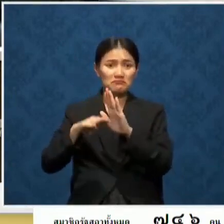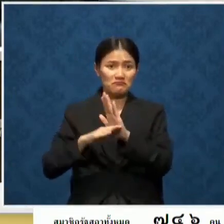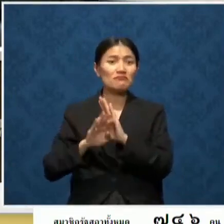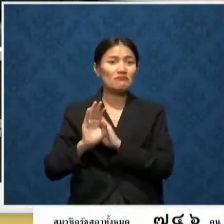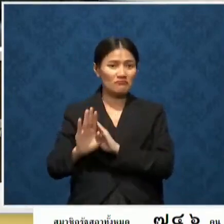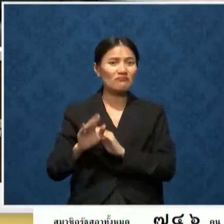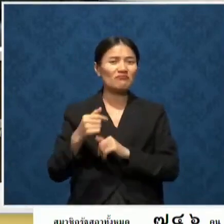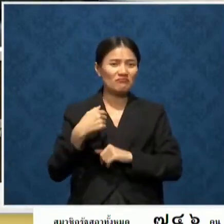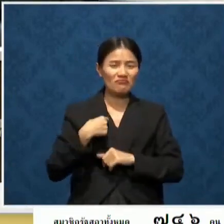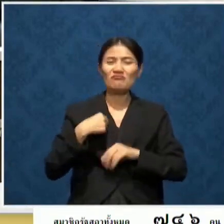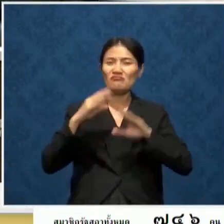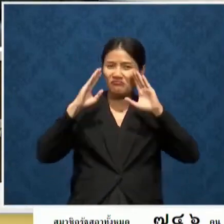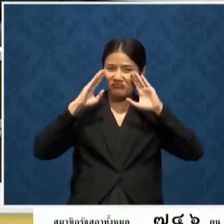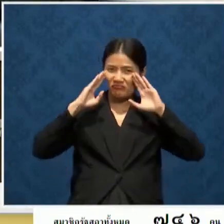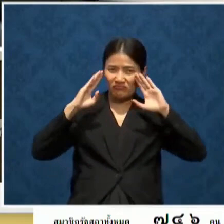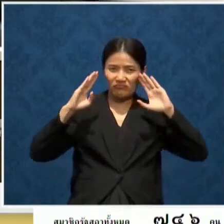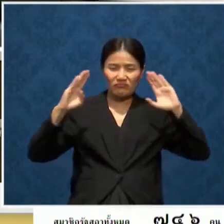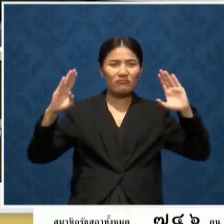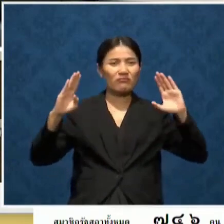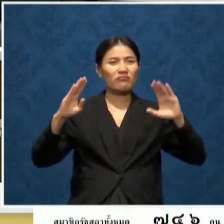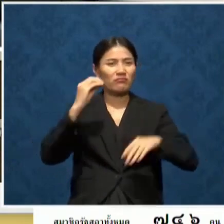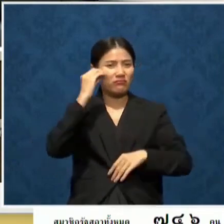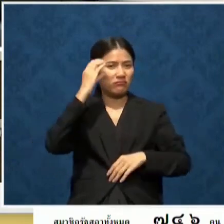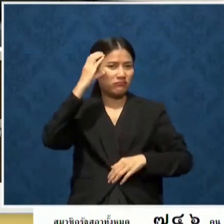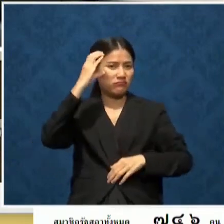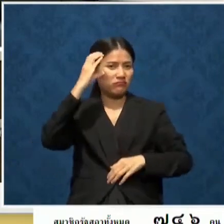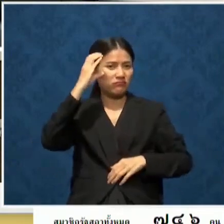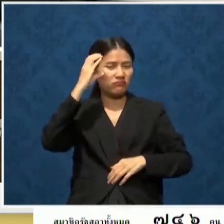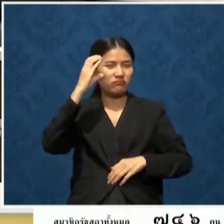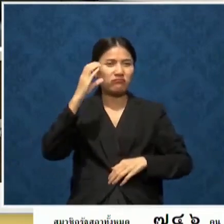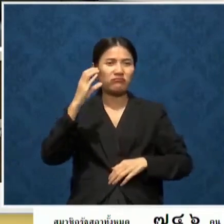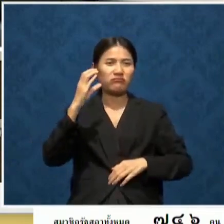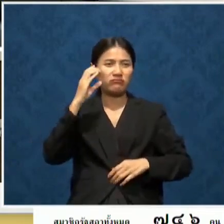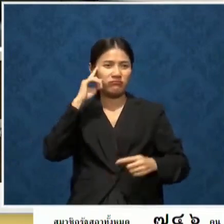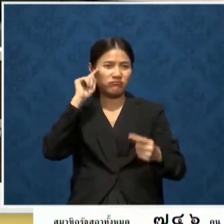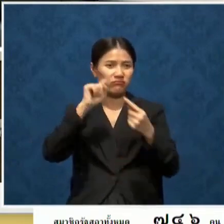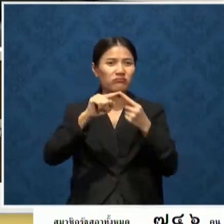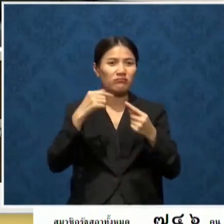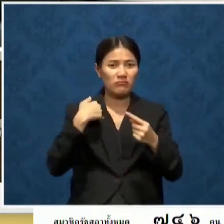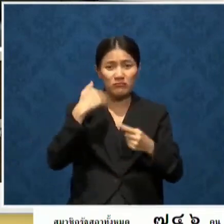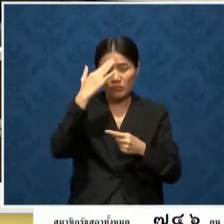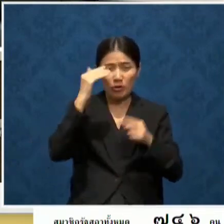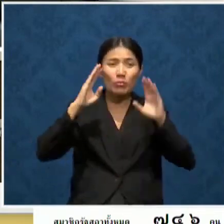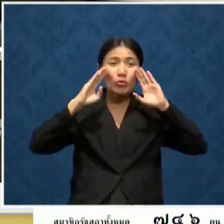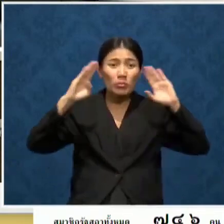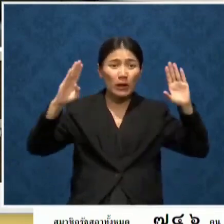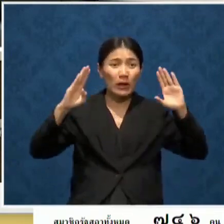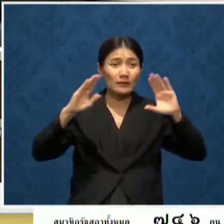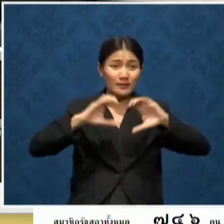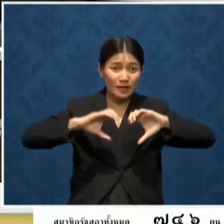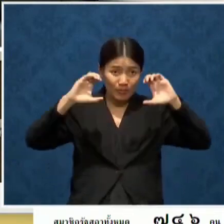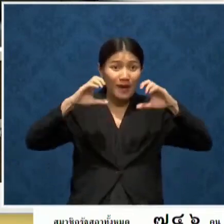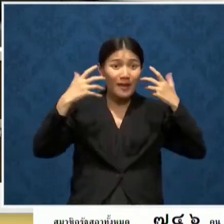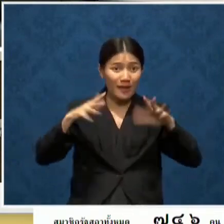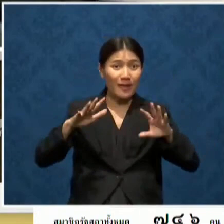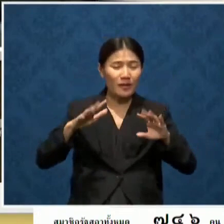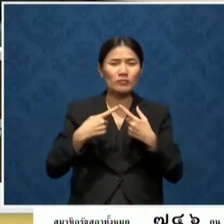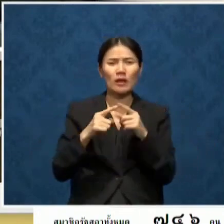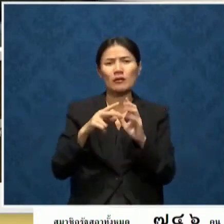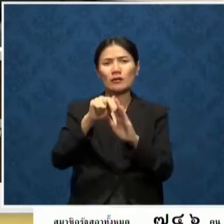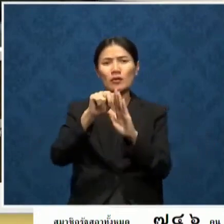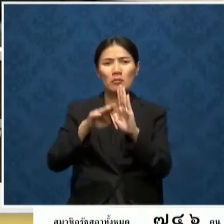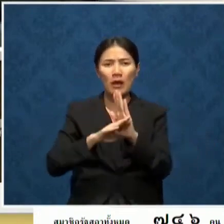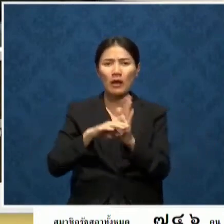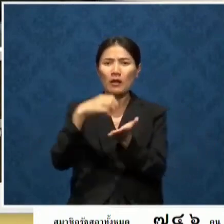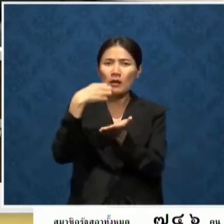ารณมีความรคามสามารถ มีวสัยทัศพเพราเคยเปรัฐบามาก่อนแตพอฟังแลกนโยบายแล้วผมรู้สึกผด